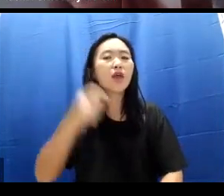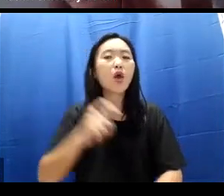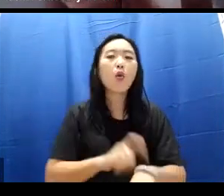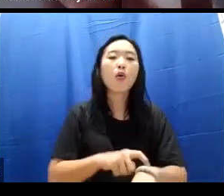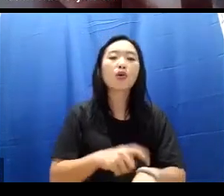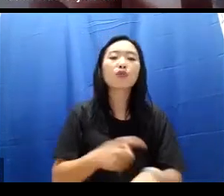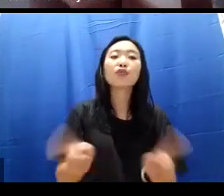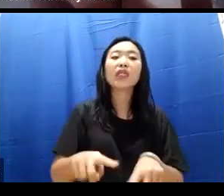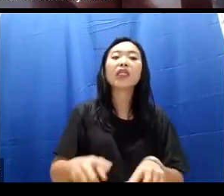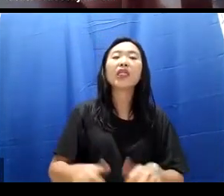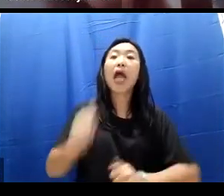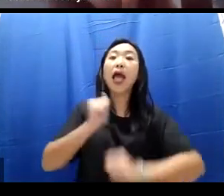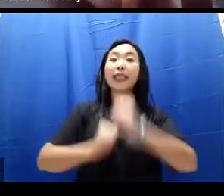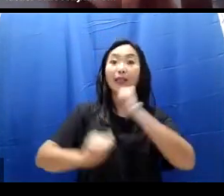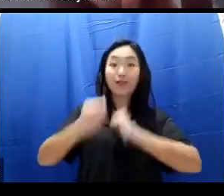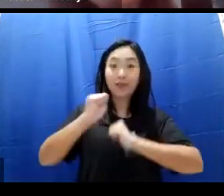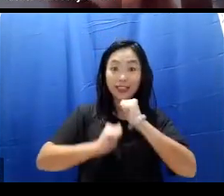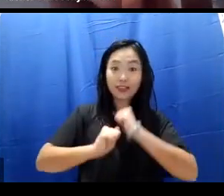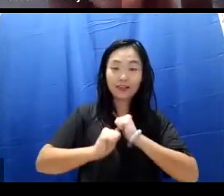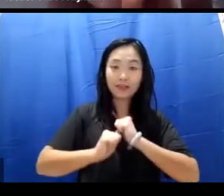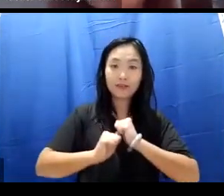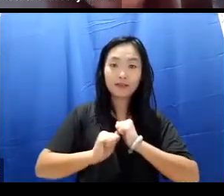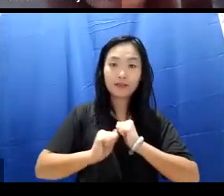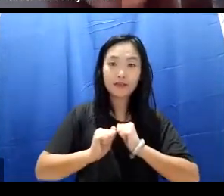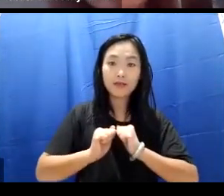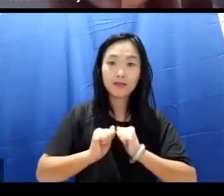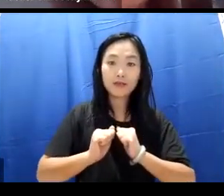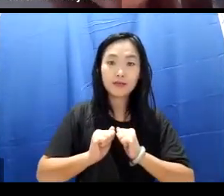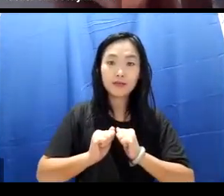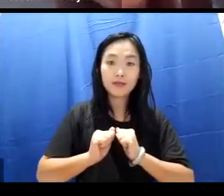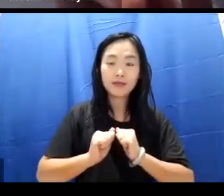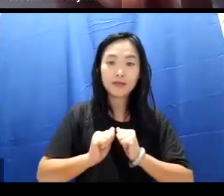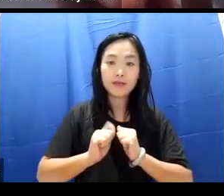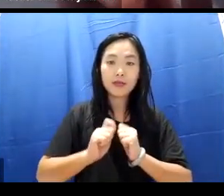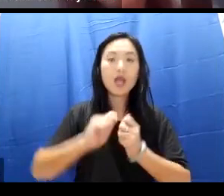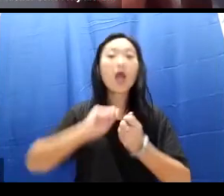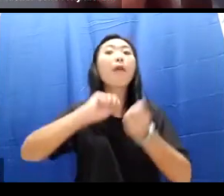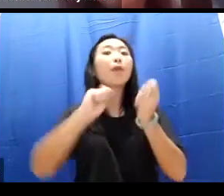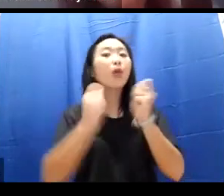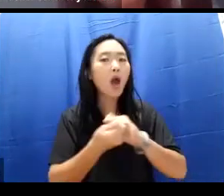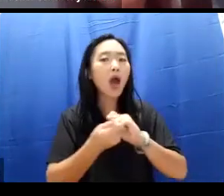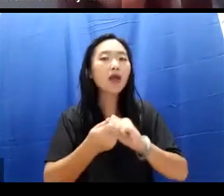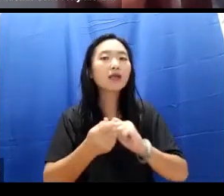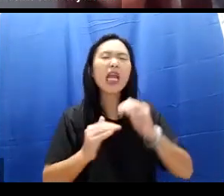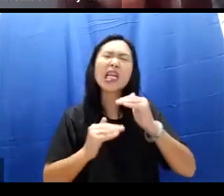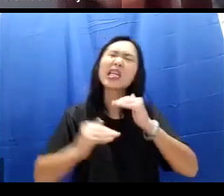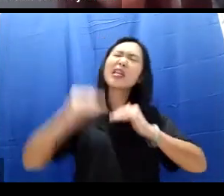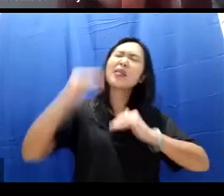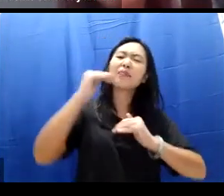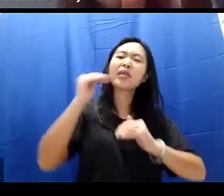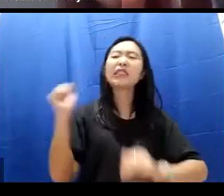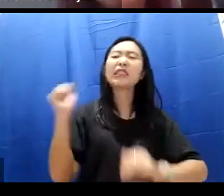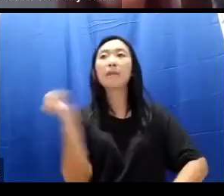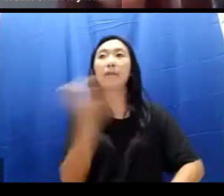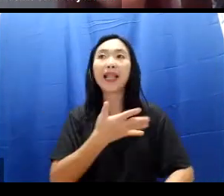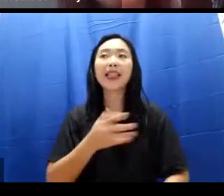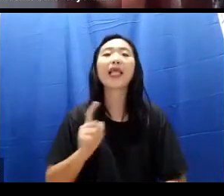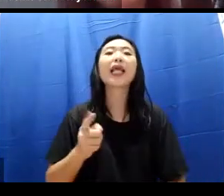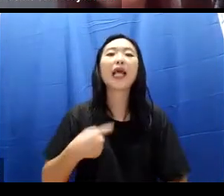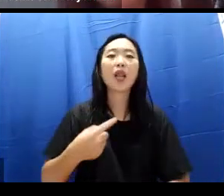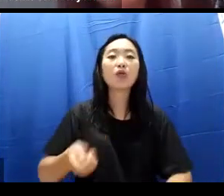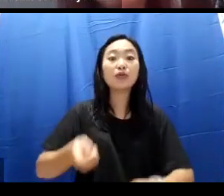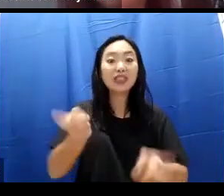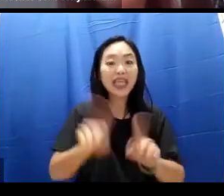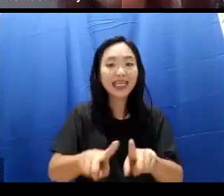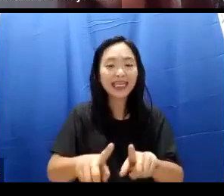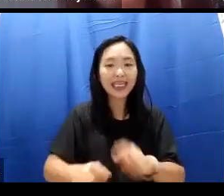juga, menurut saya perubahan akan lebih cepat melalui jalur aktivis mungkin gitu ya, tapi ini